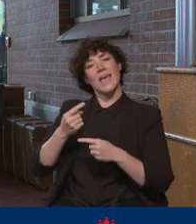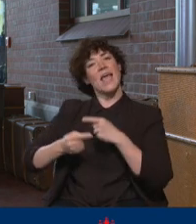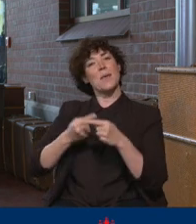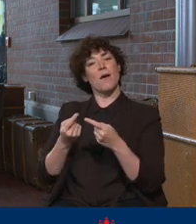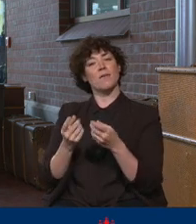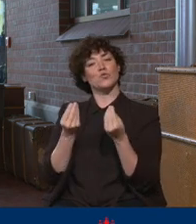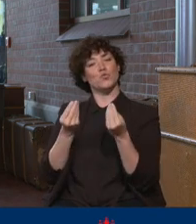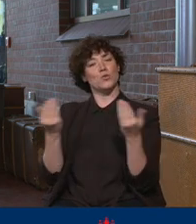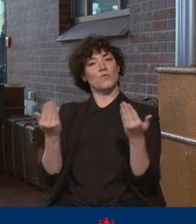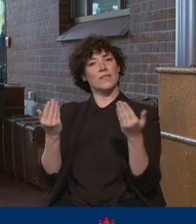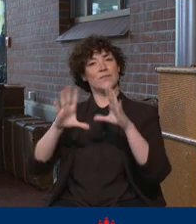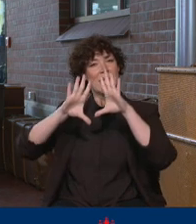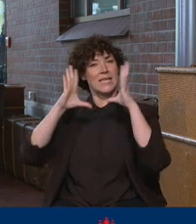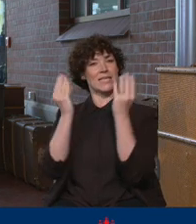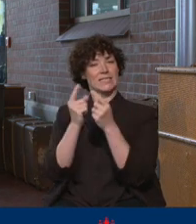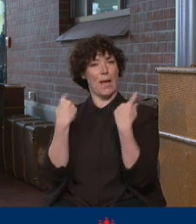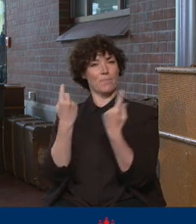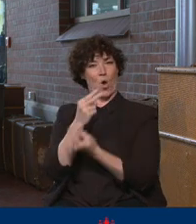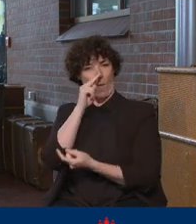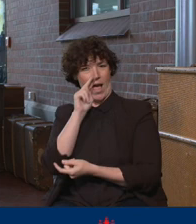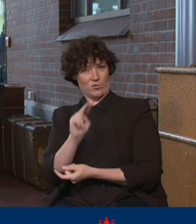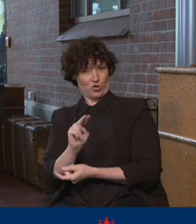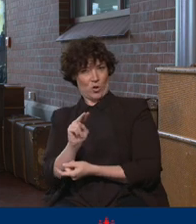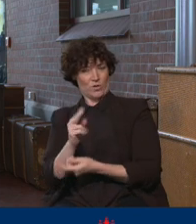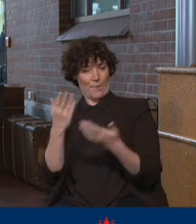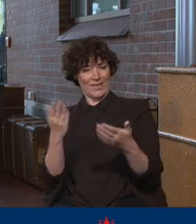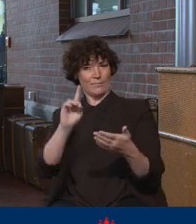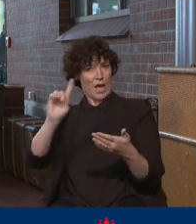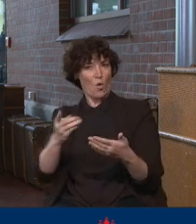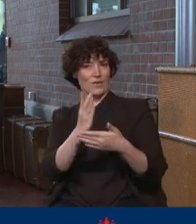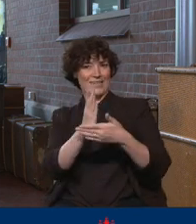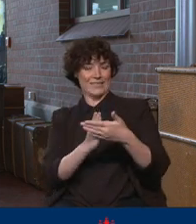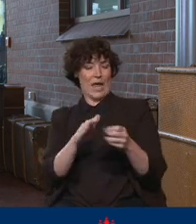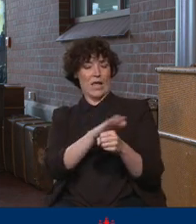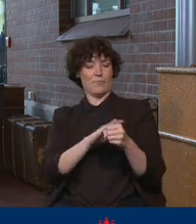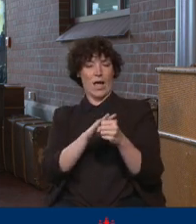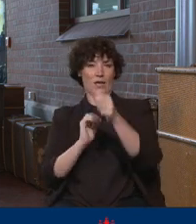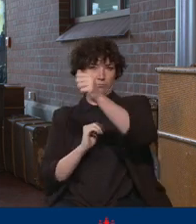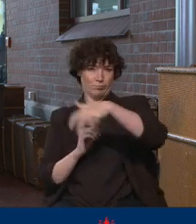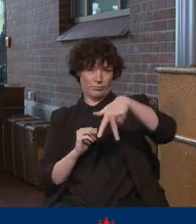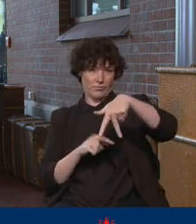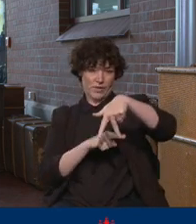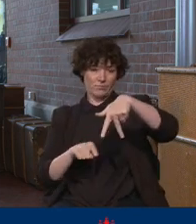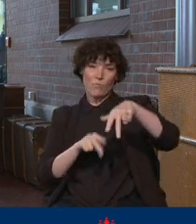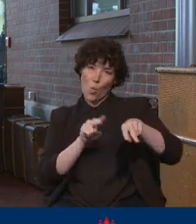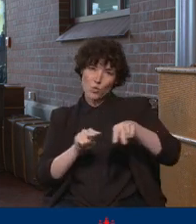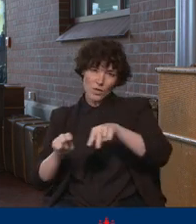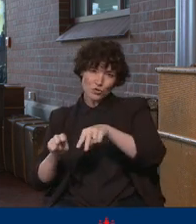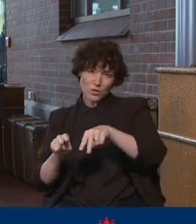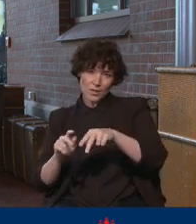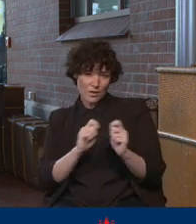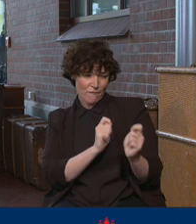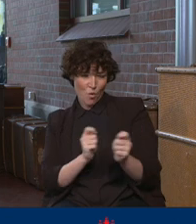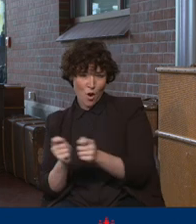beschäftigt und eben für teilbereiche dann doch auch ziemlich unterschiedliche vorschläge gemacht es gab ja so eine idee teile